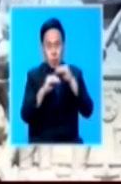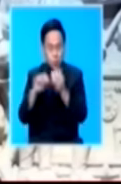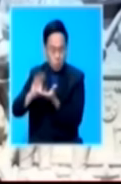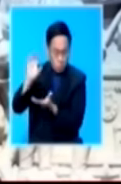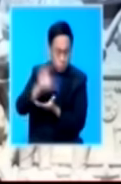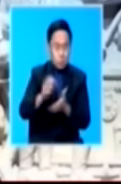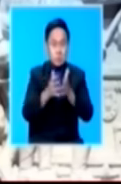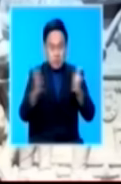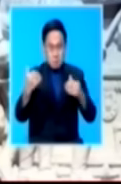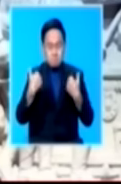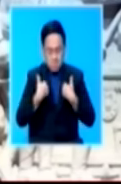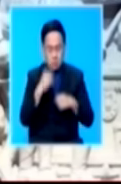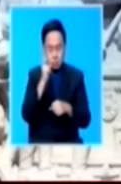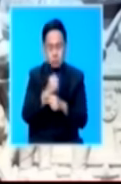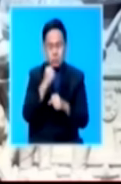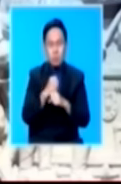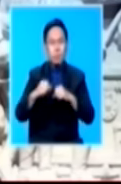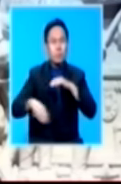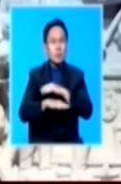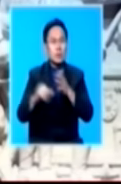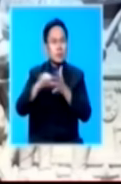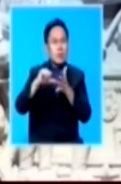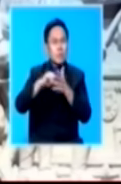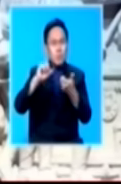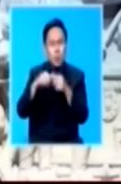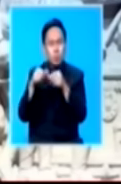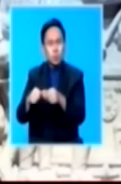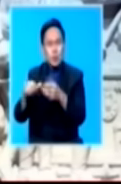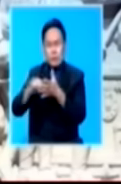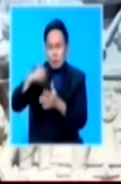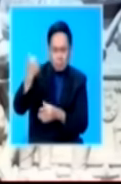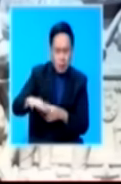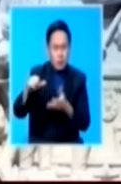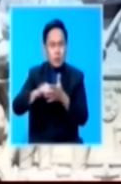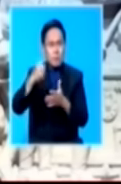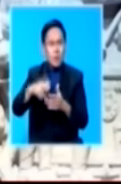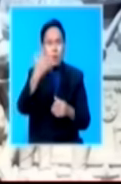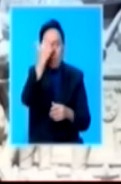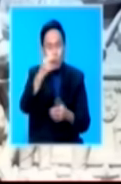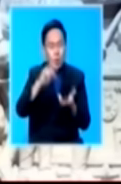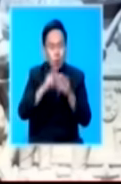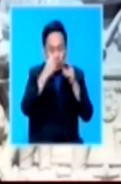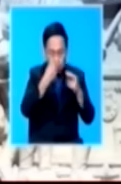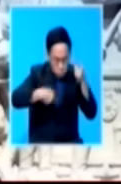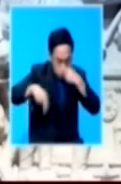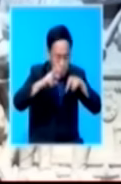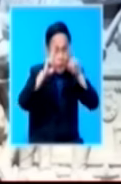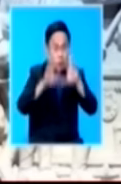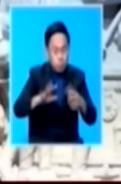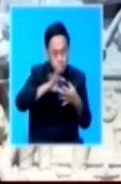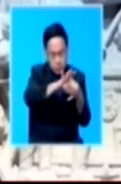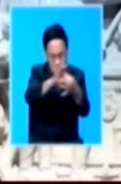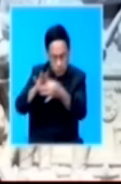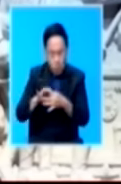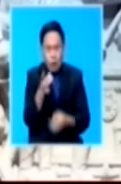ณะเดียวกันก็ต้องแก้ปัญหาเดิมๆอยู่ซึ่งมันควรจะแก้ไปนานแล้วแต่ก็แก้ไม่ได้นะเพราะว่าไม่ได้ดูทั้งระบบนะครับวันนี้ก็เอาทั้งระบบมามันก็เป็นง